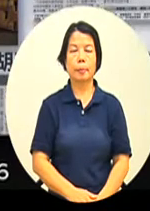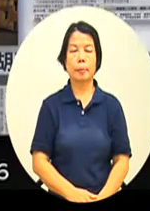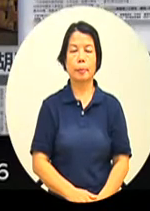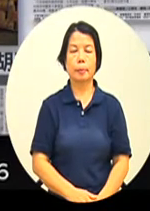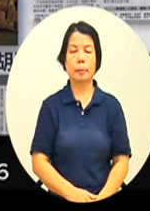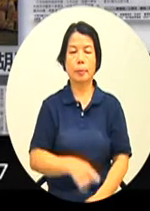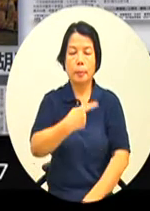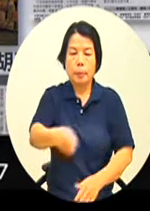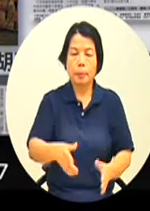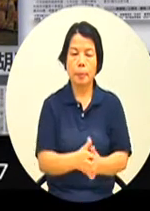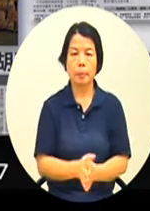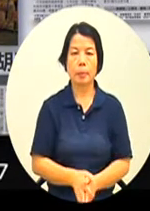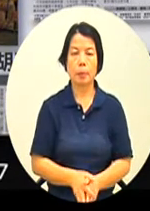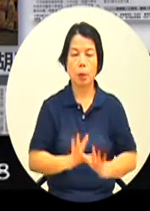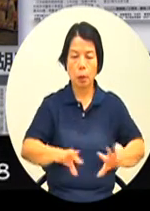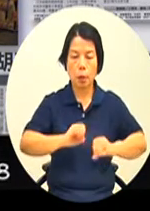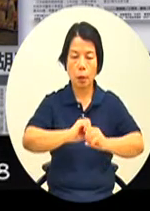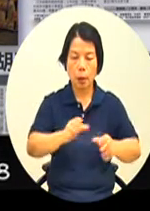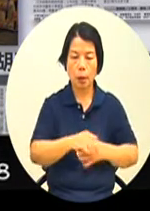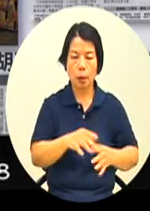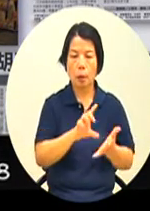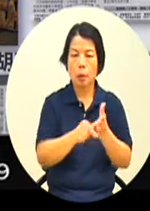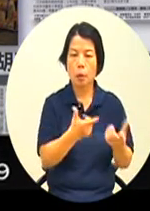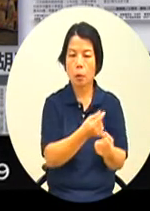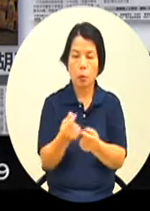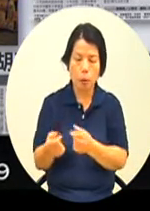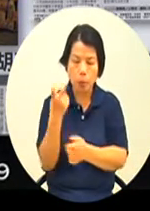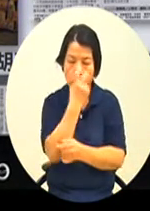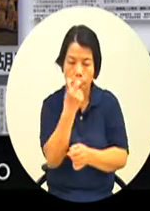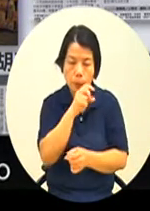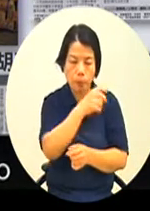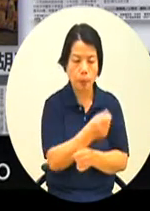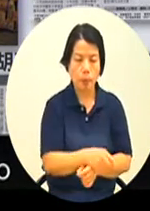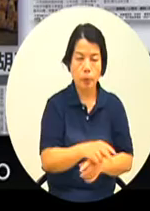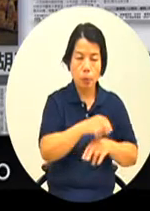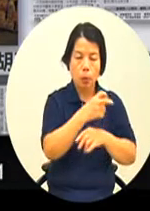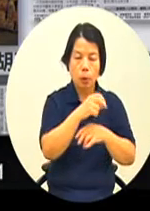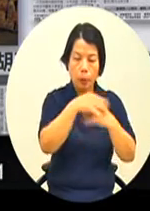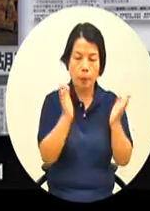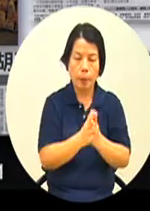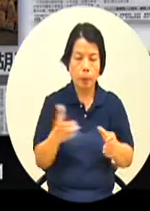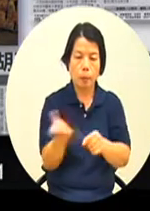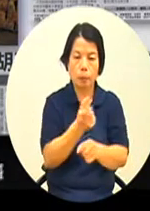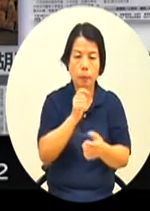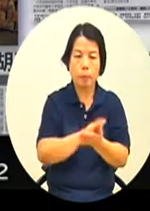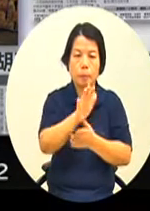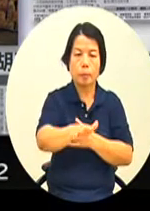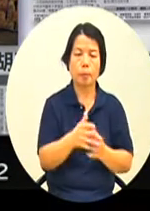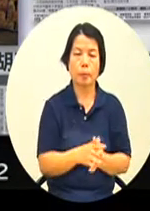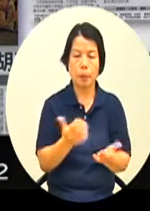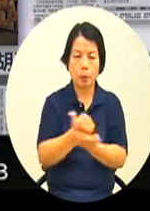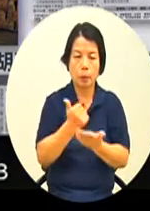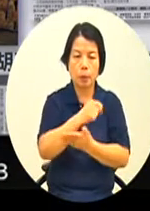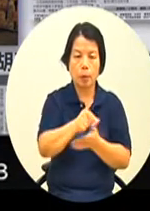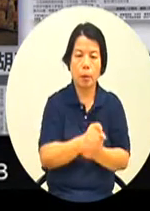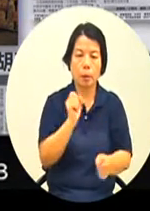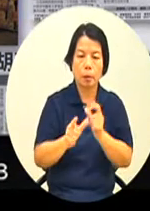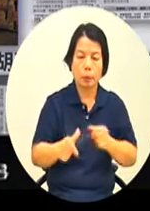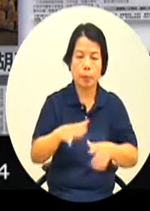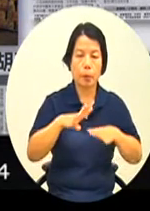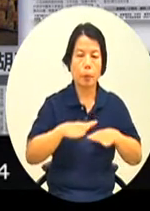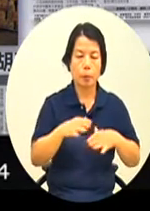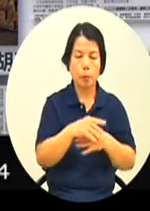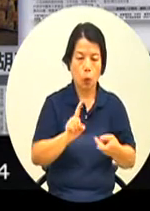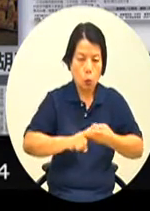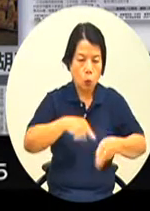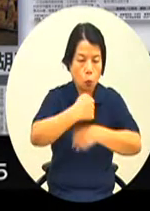那在每次除了这样例行的一个查核查查之外，还有相关的调解之外，我们每次台风之后，我们也请我们消保官都主